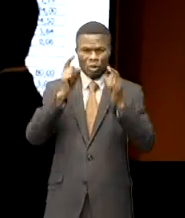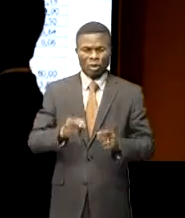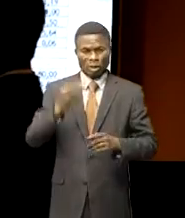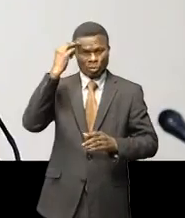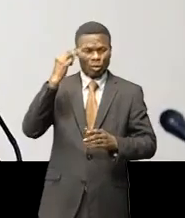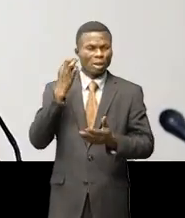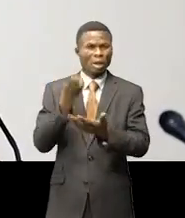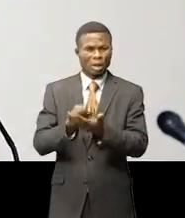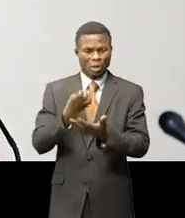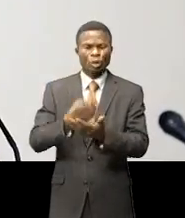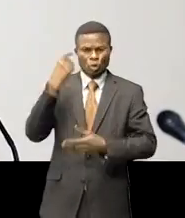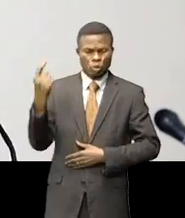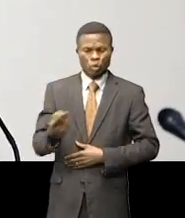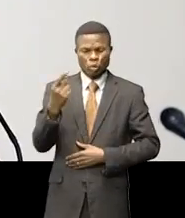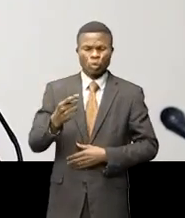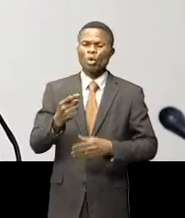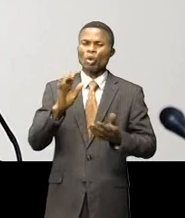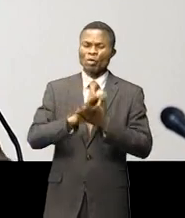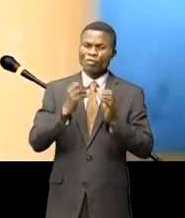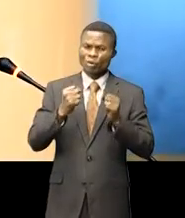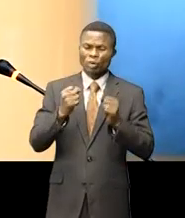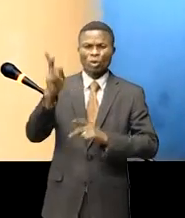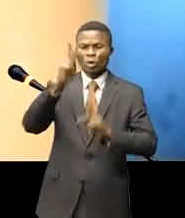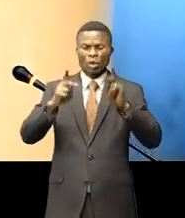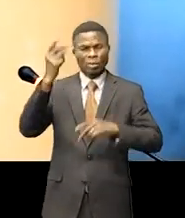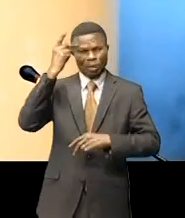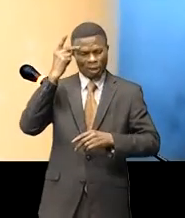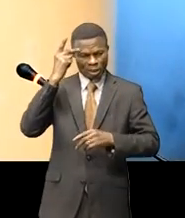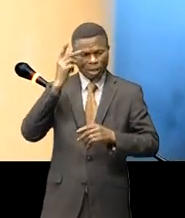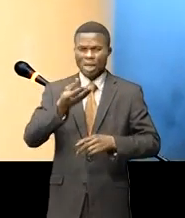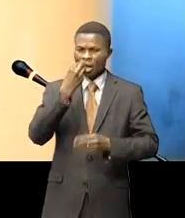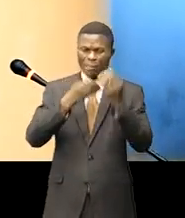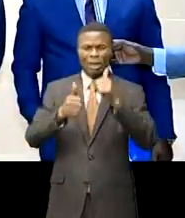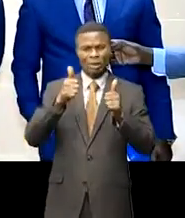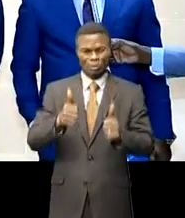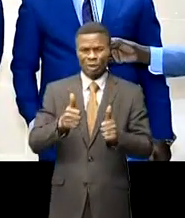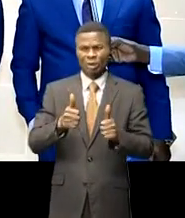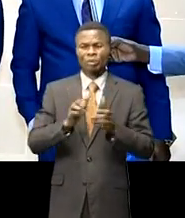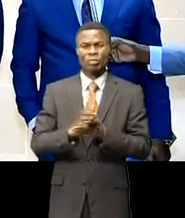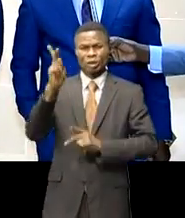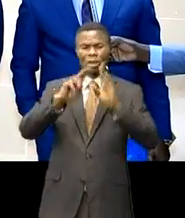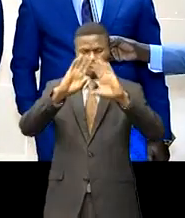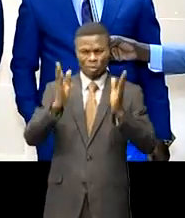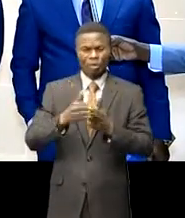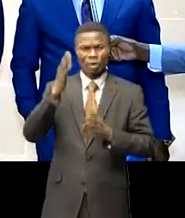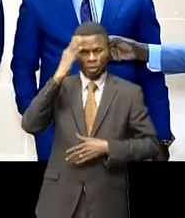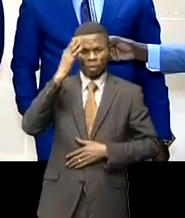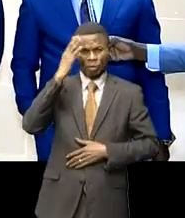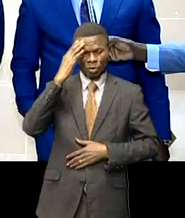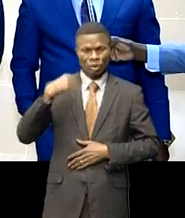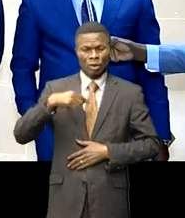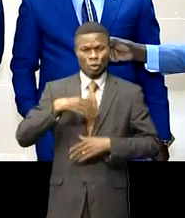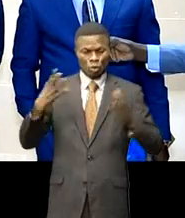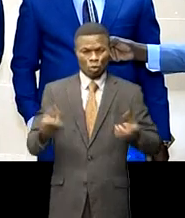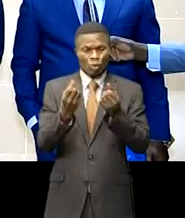ministre de l'économie toujours renouvelée pour que la population vive le peuple d'abord. La population peut retenir que nous avons trouvé